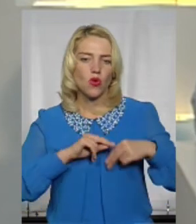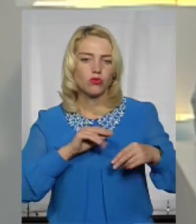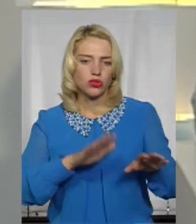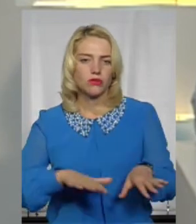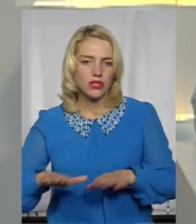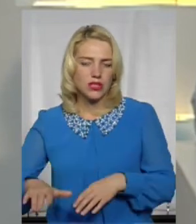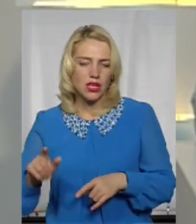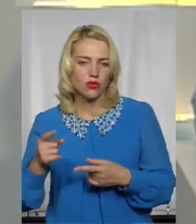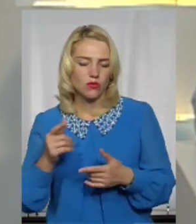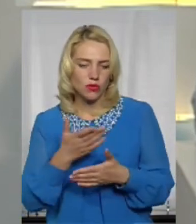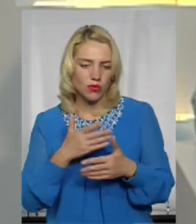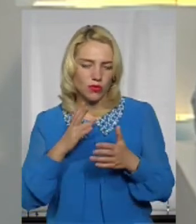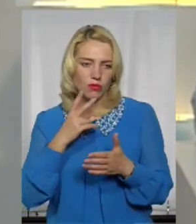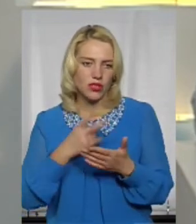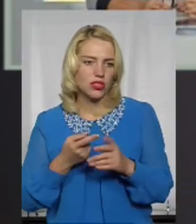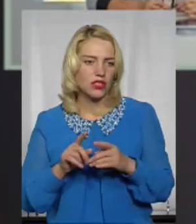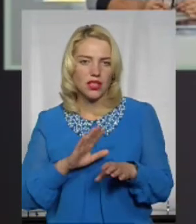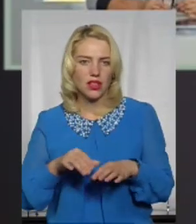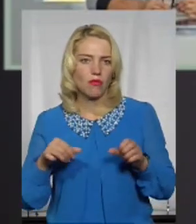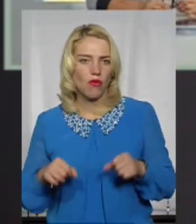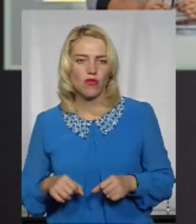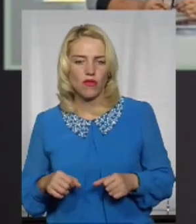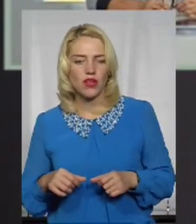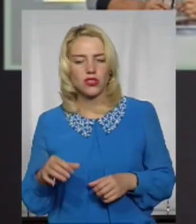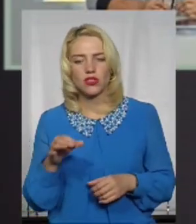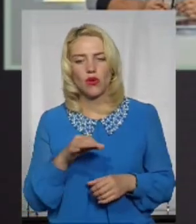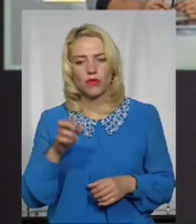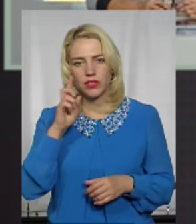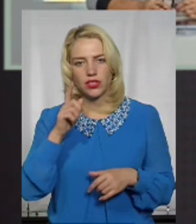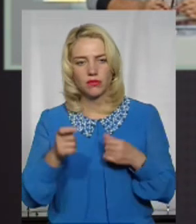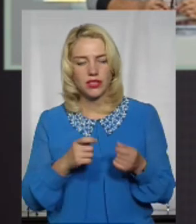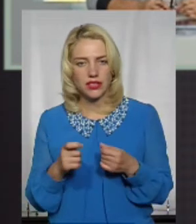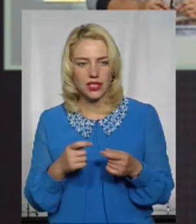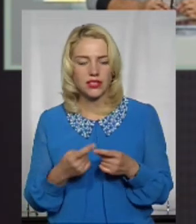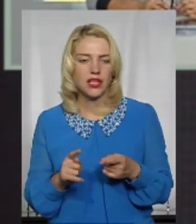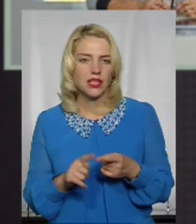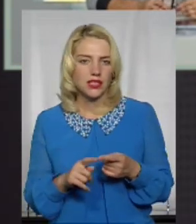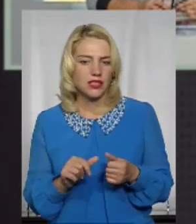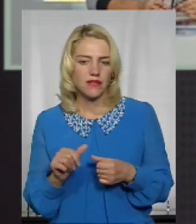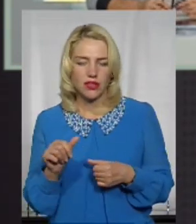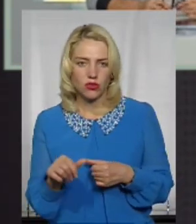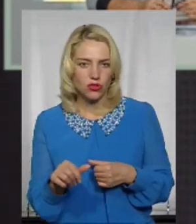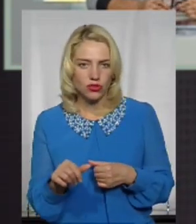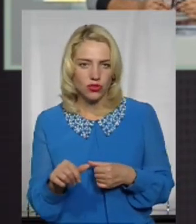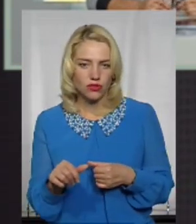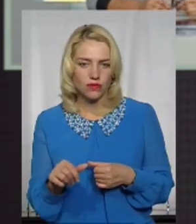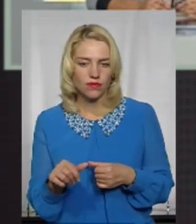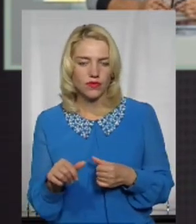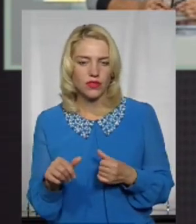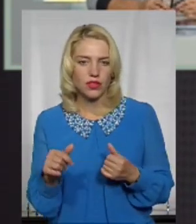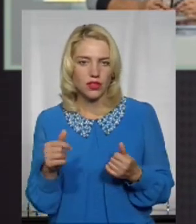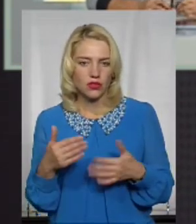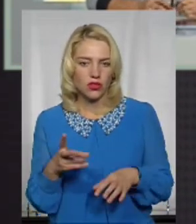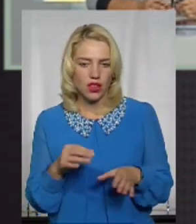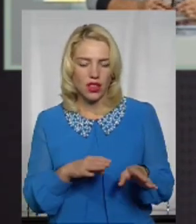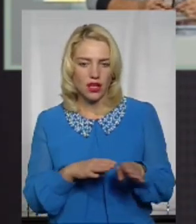цьому плані ми будемо бачити, це не повноваження абсолютно обласної адміністрації, це виключно вже йдуть